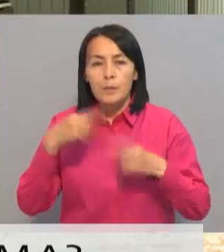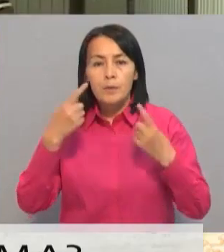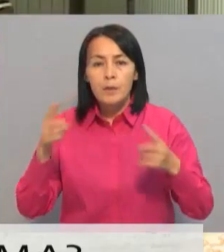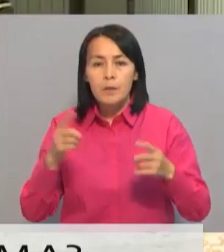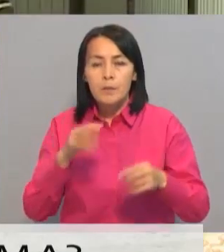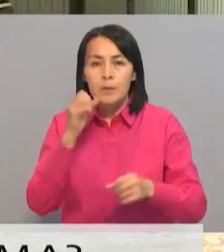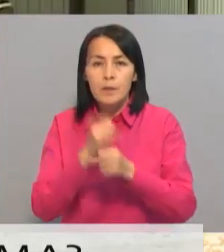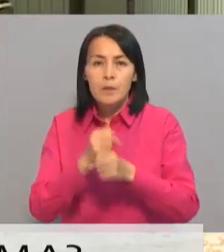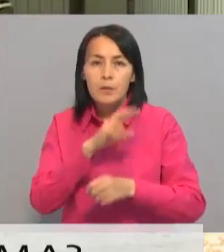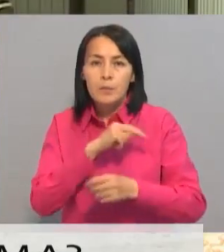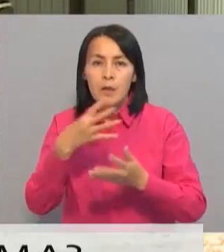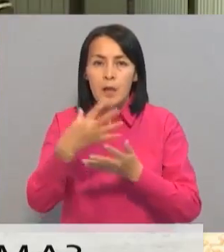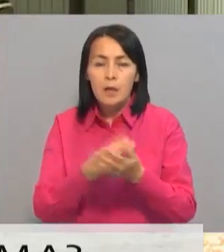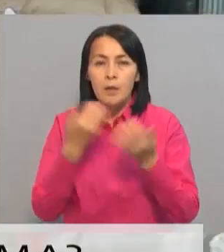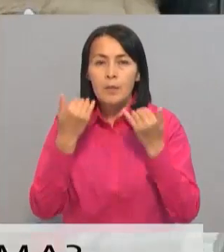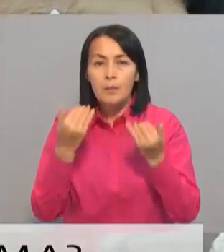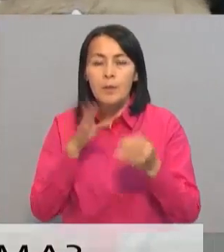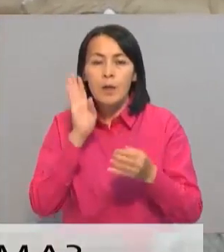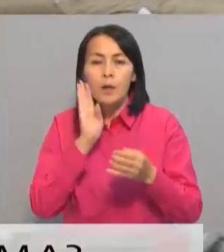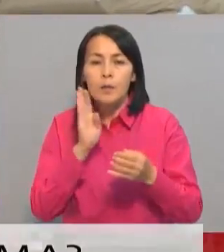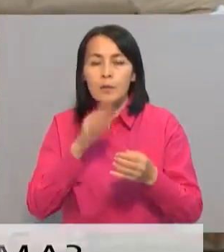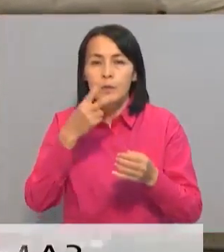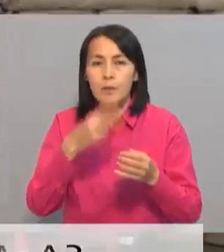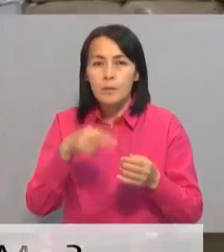тилеген мактаралдык шаруалар биылдын өзүндө агын сууну